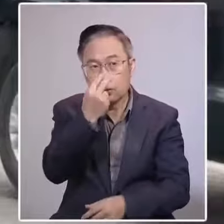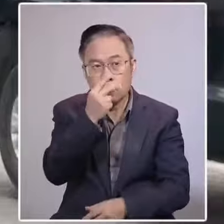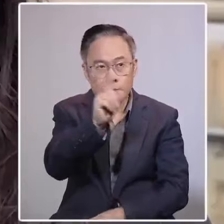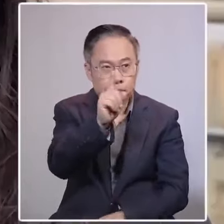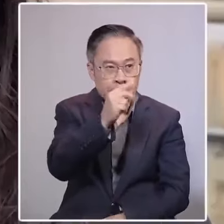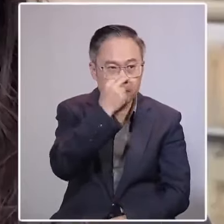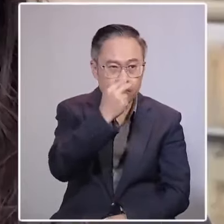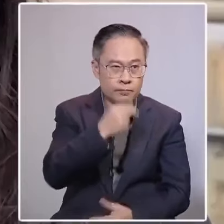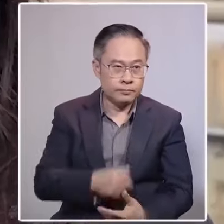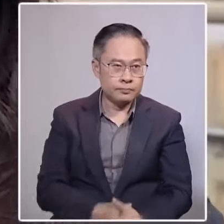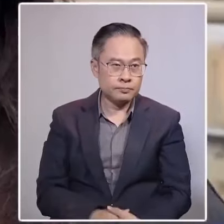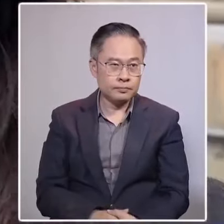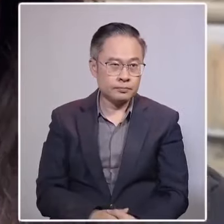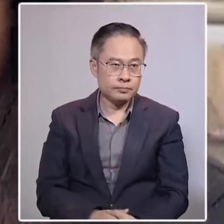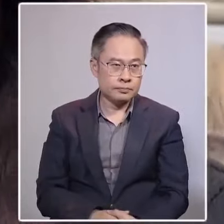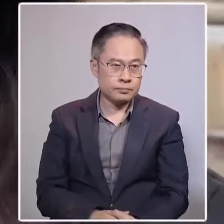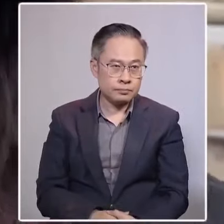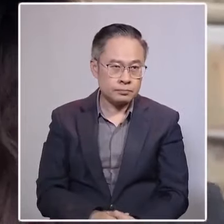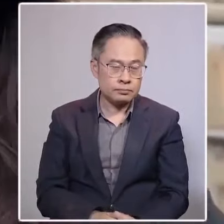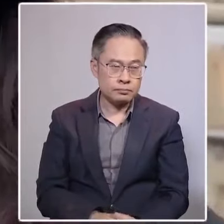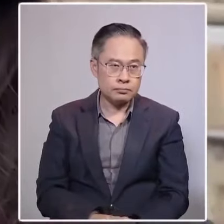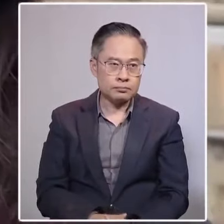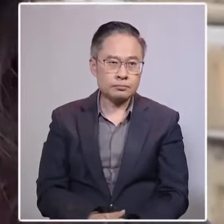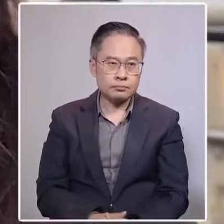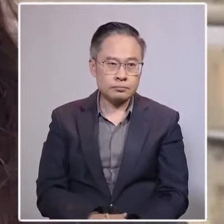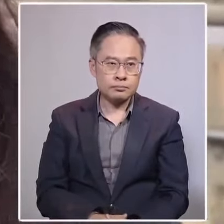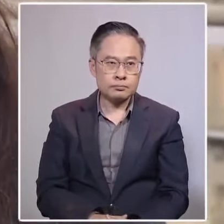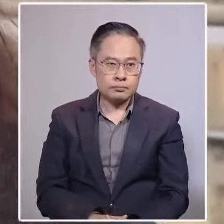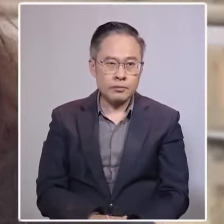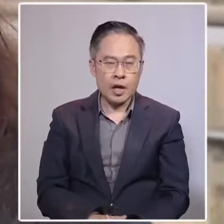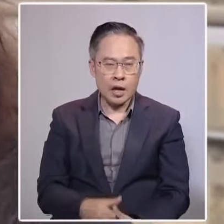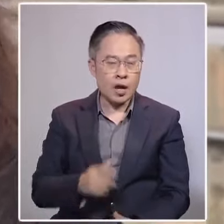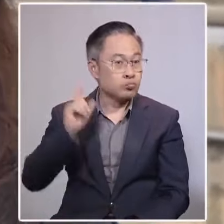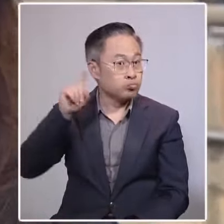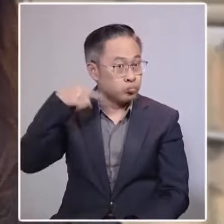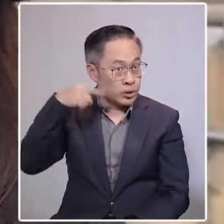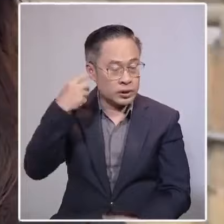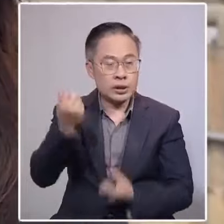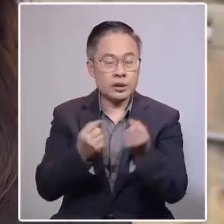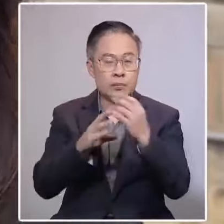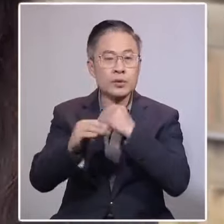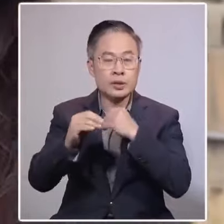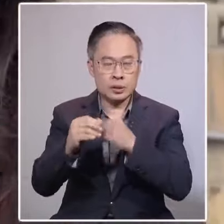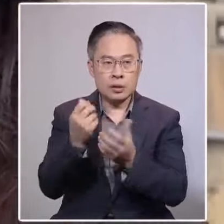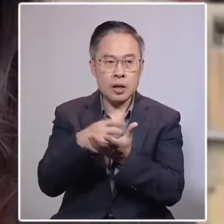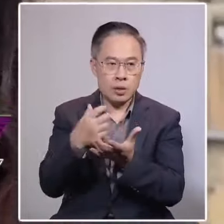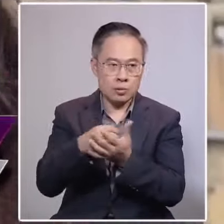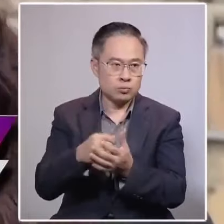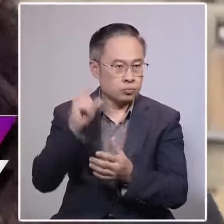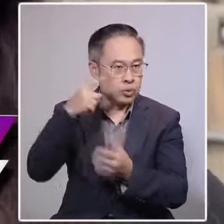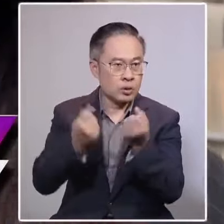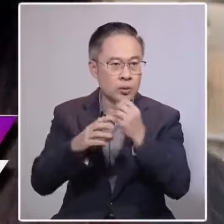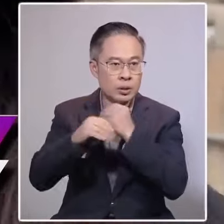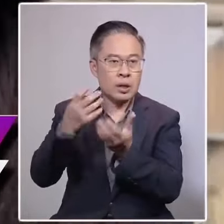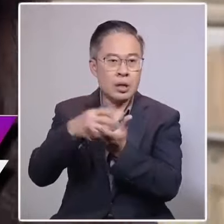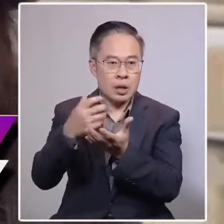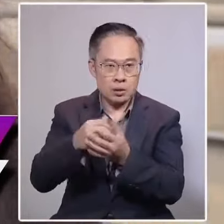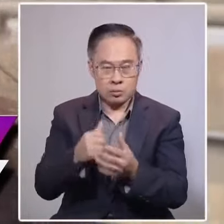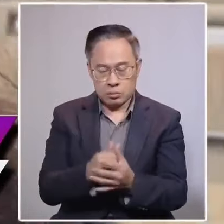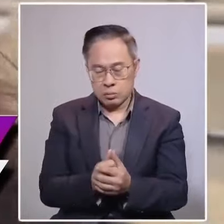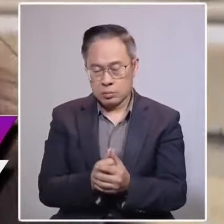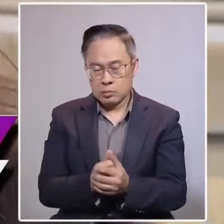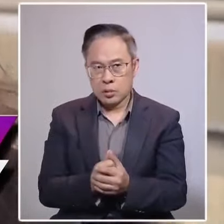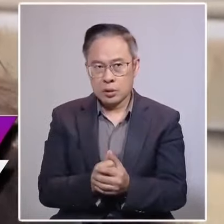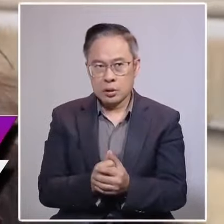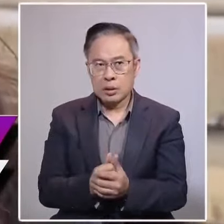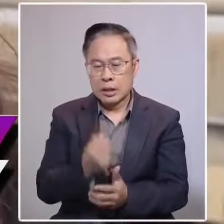ค่ะอแล้วก็บอกพี่ระวังนะหนูก็บอกแฟนหนูว่าระวังพอเสร็จปั๊บไม่ทันไรเลยเค้ายังไม่